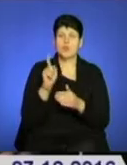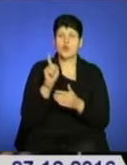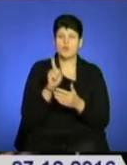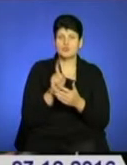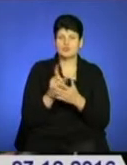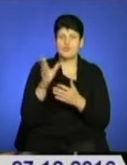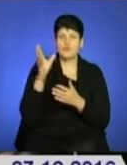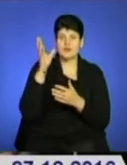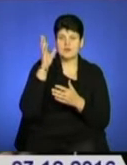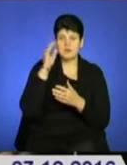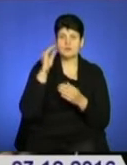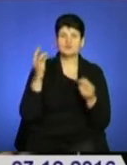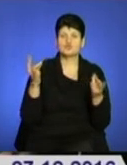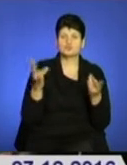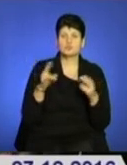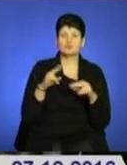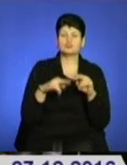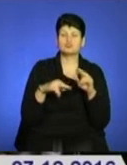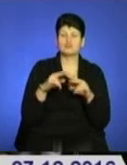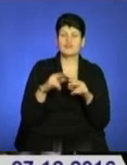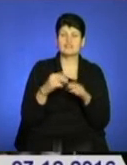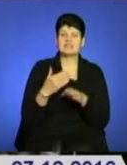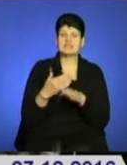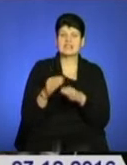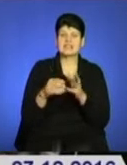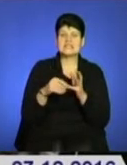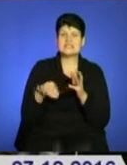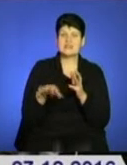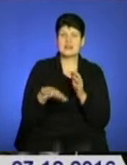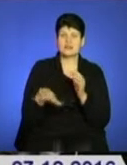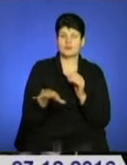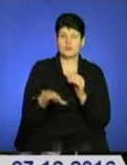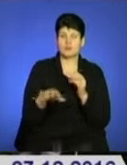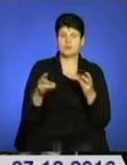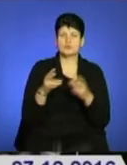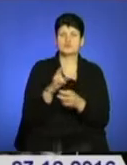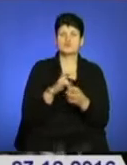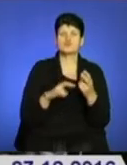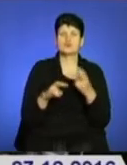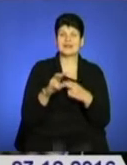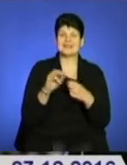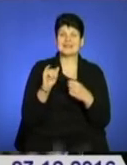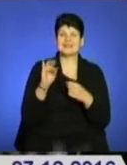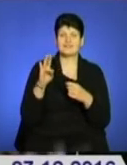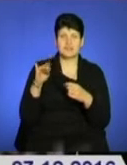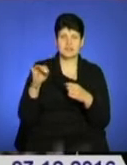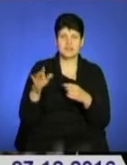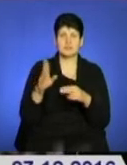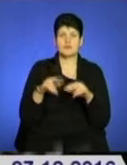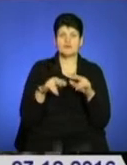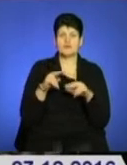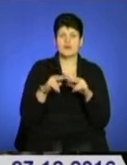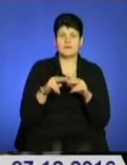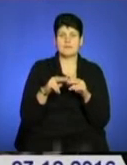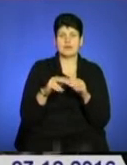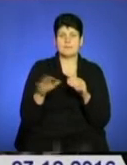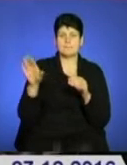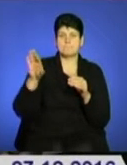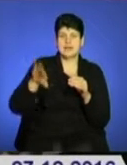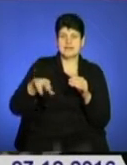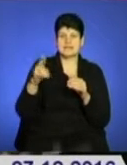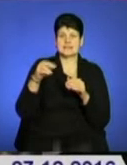що потрібно виділити земельну ділянку, потрібно шукати інвестора, який би збудував на березі Дністра